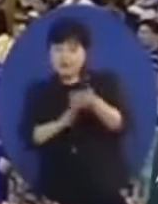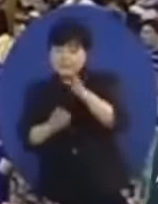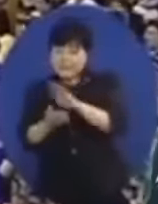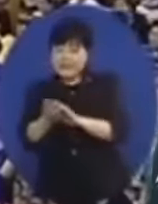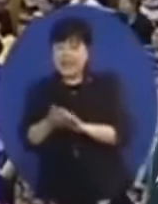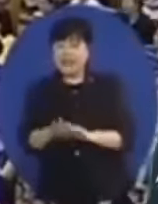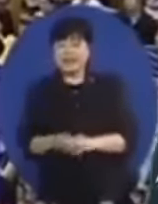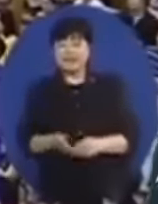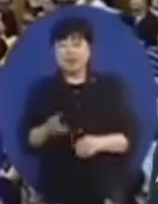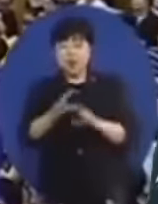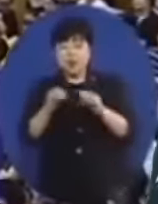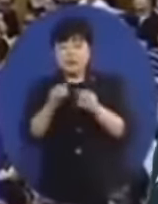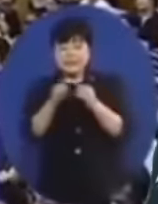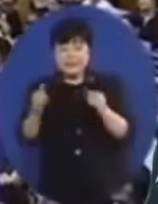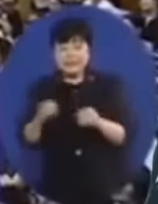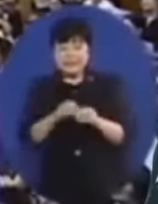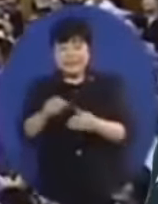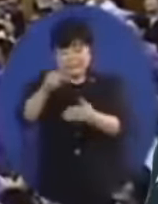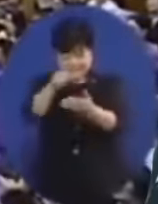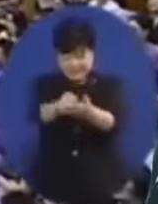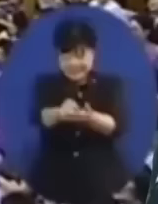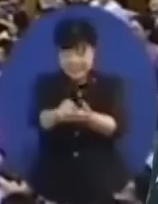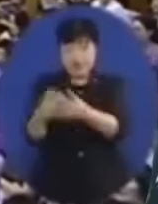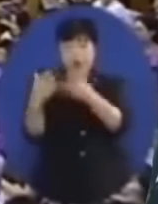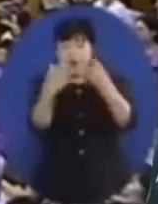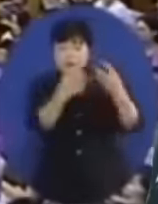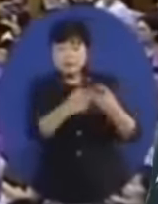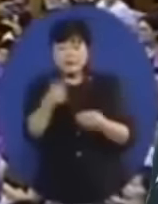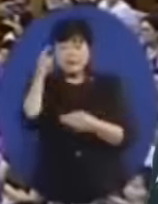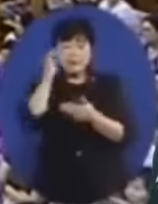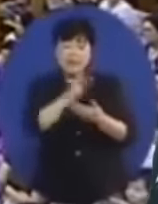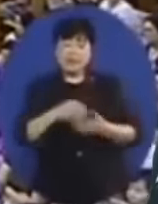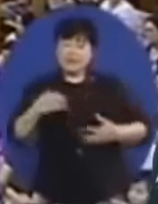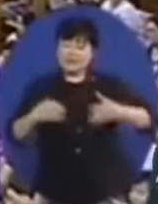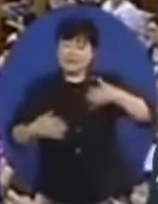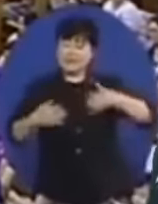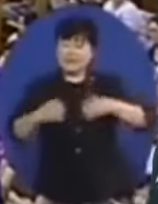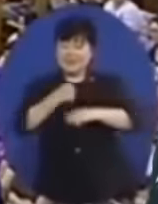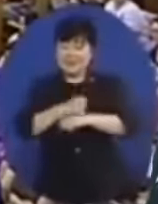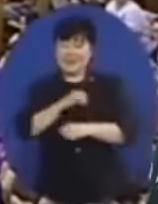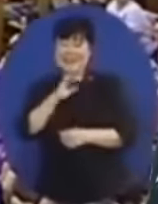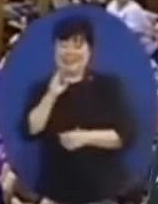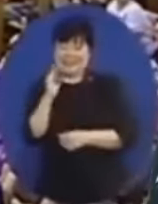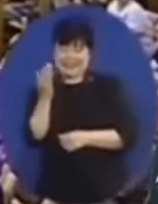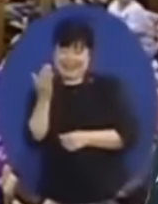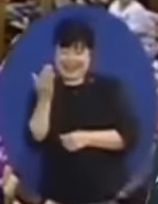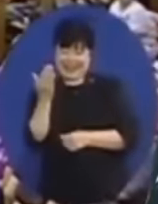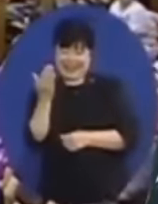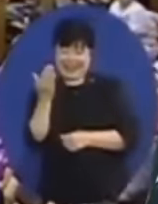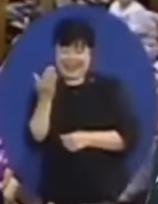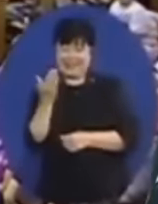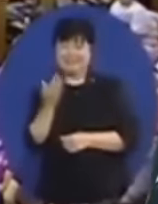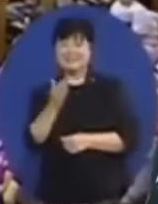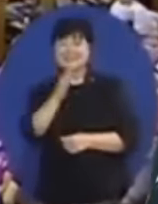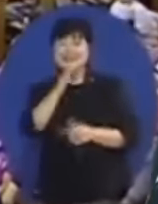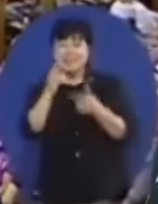없으리로다. 그러나 온유한 자들은 땅을 차지하며 풍성한 화평으로 즐기려다.